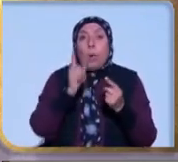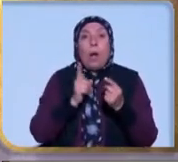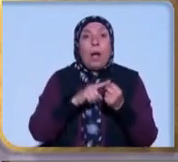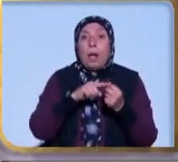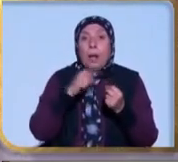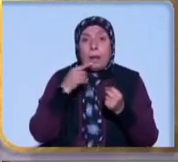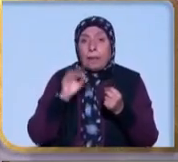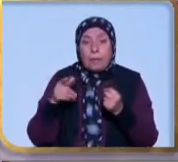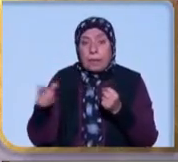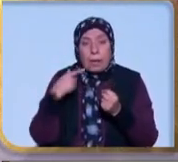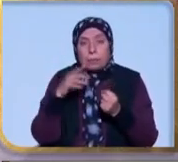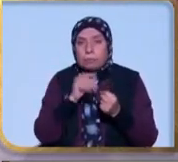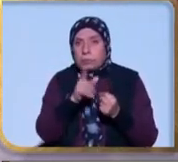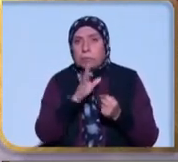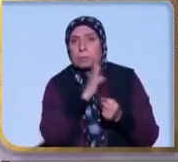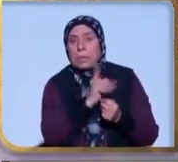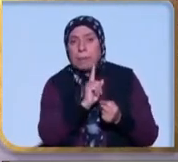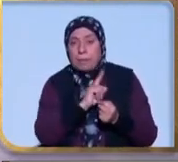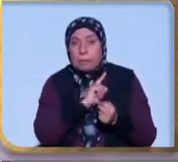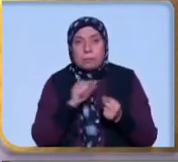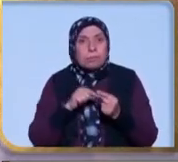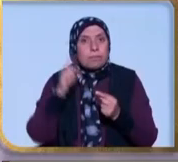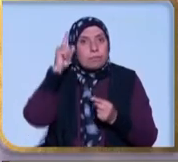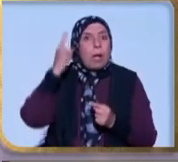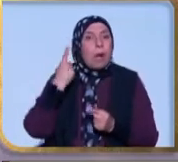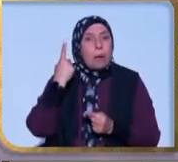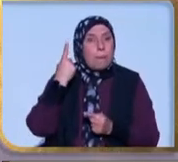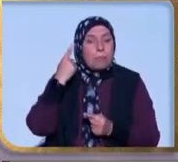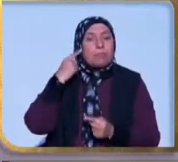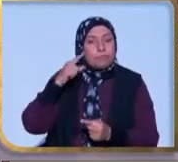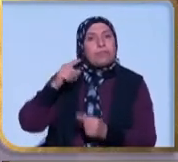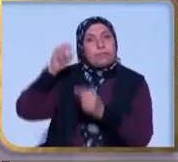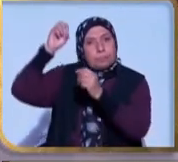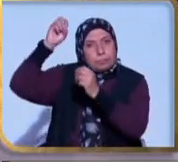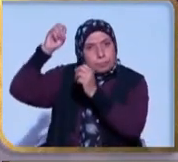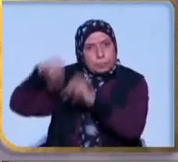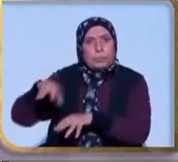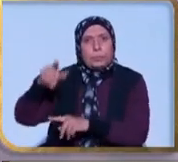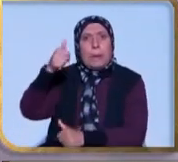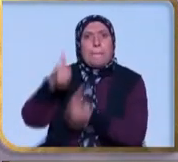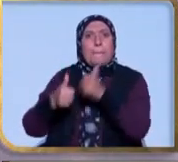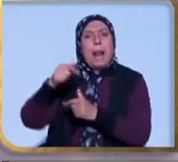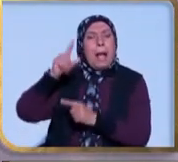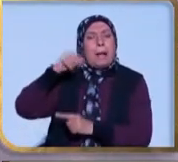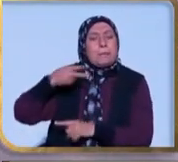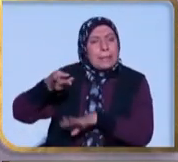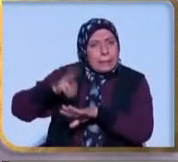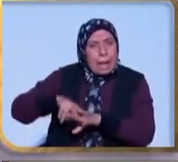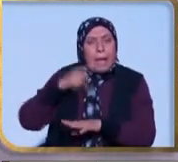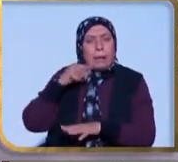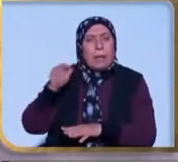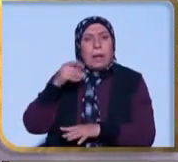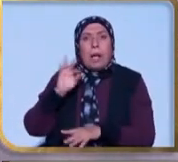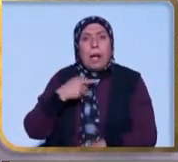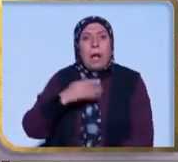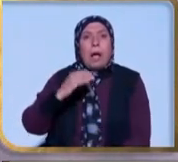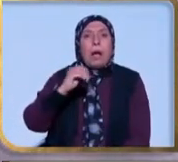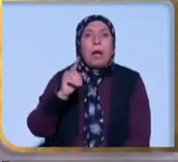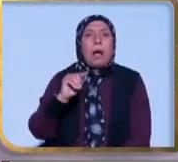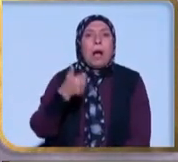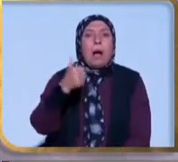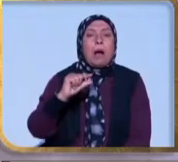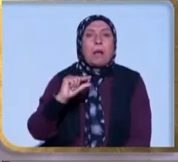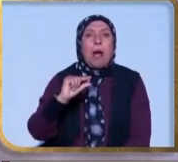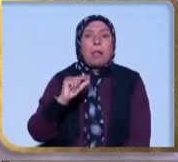عليهم الجراد. الجراد بقى جه أكل كل الزروع والثمار، ورجعوا مرة تانية طبعا إلى